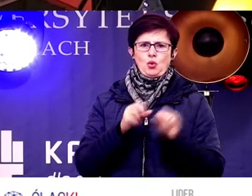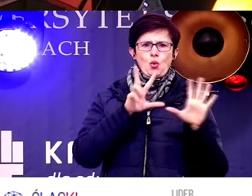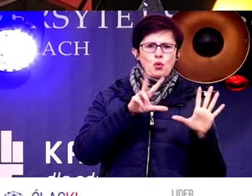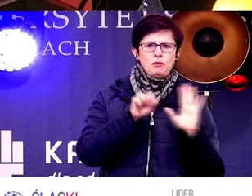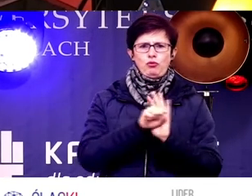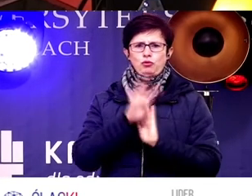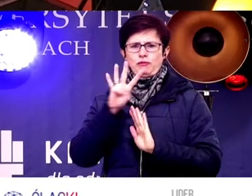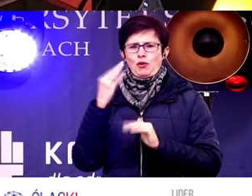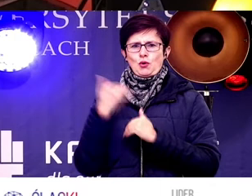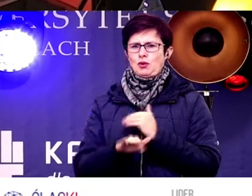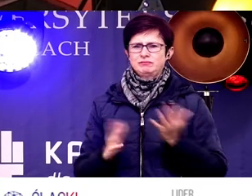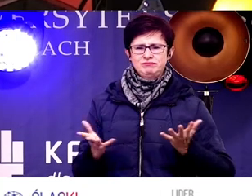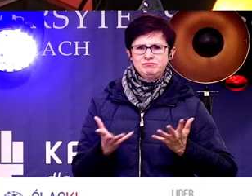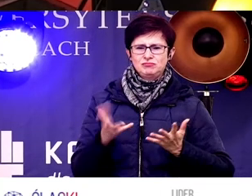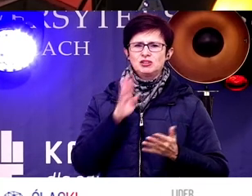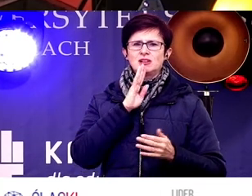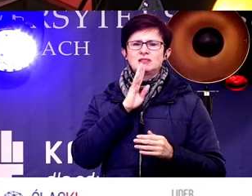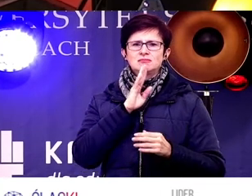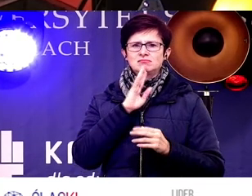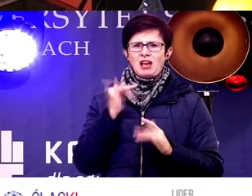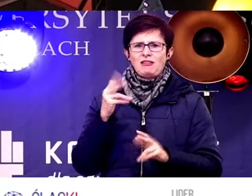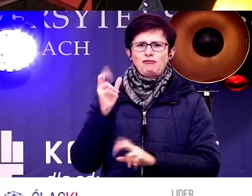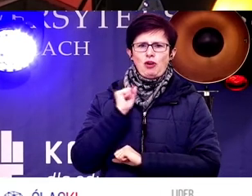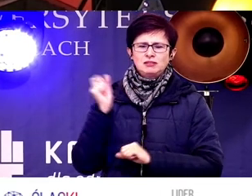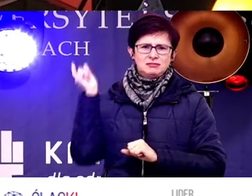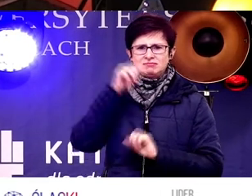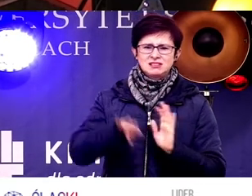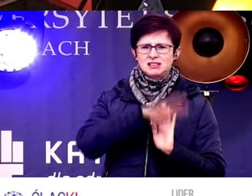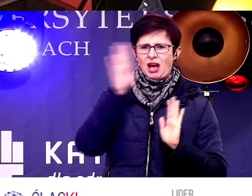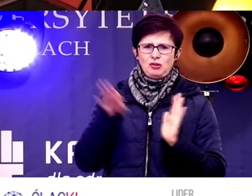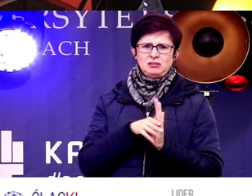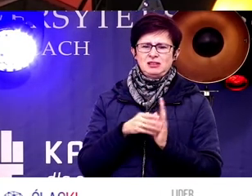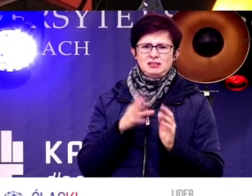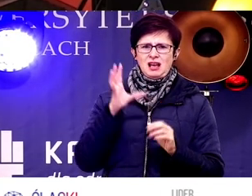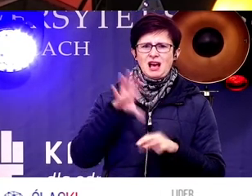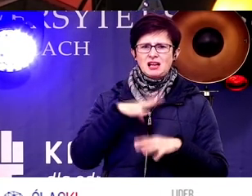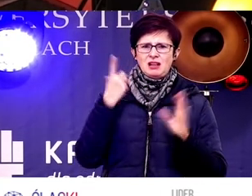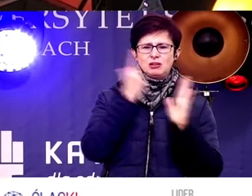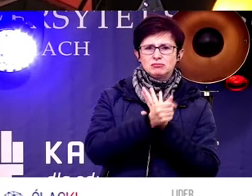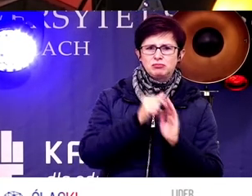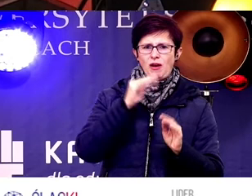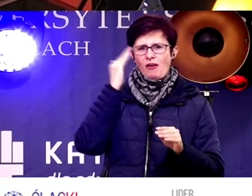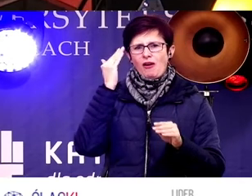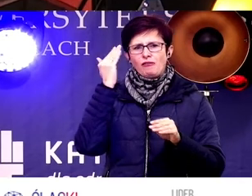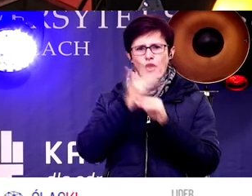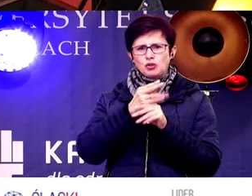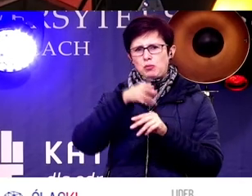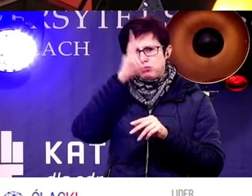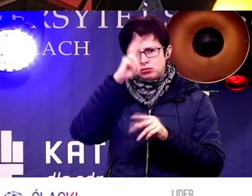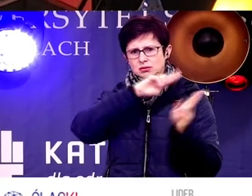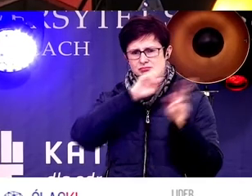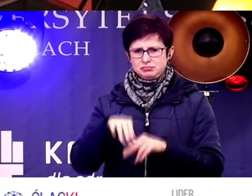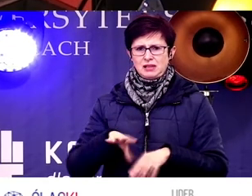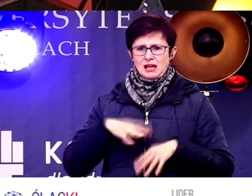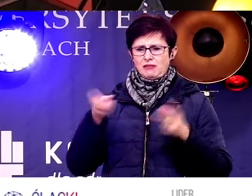do 16, to jest służba, czyli jeżeli wychodzimy rano, często wracamy po północy, wychodzimy, dzieci śpią i wracamy, dzieci